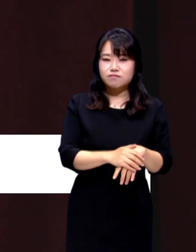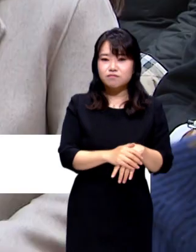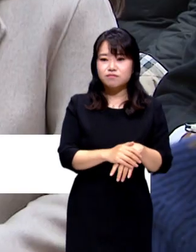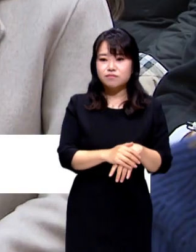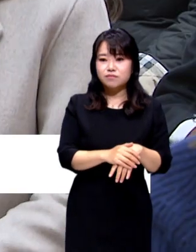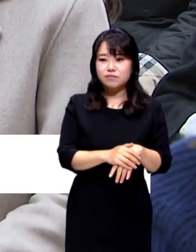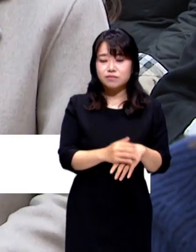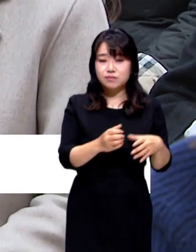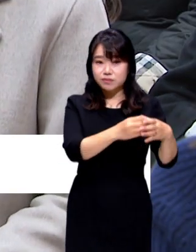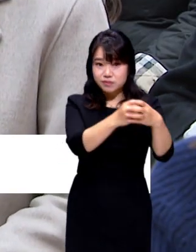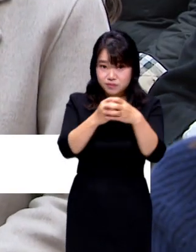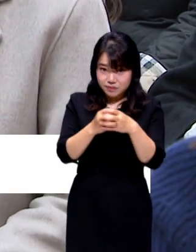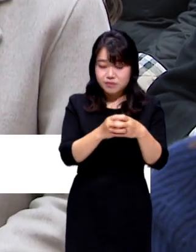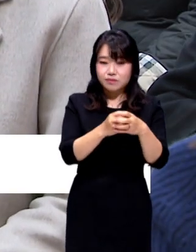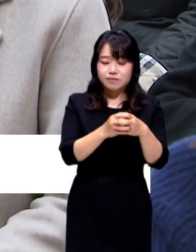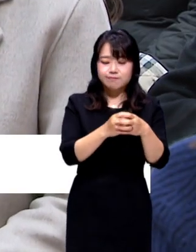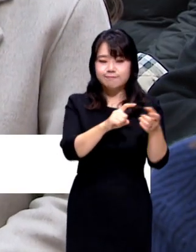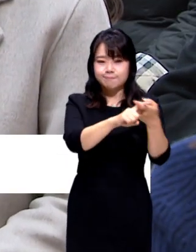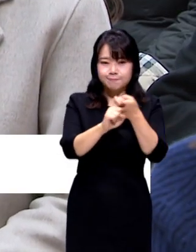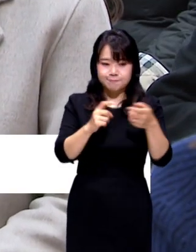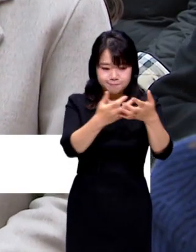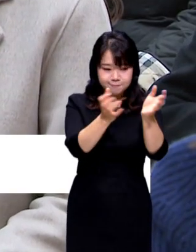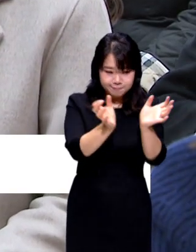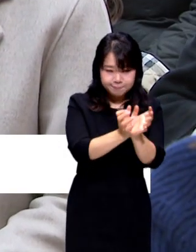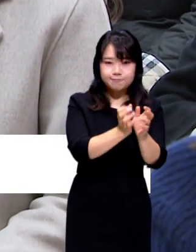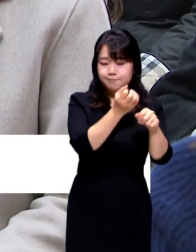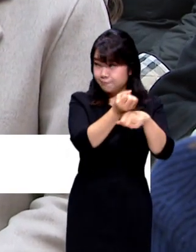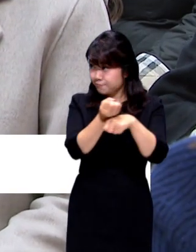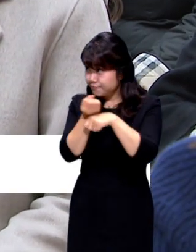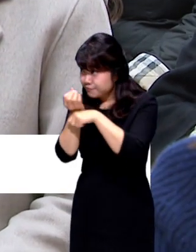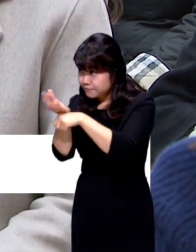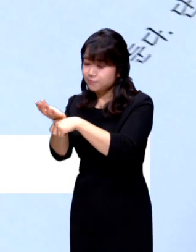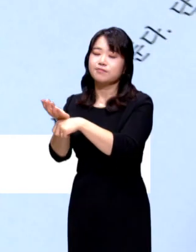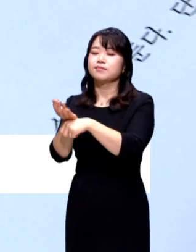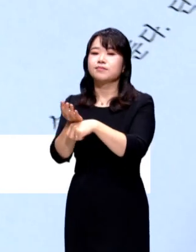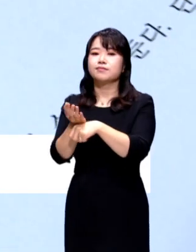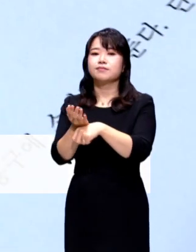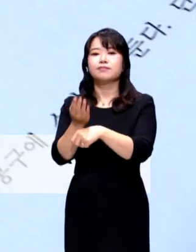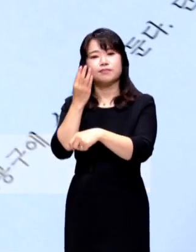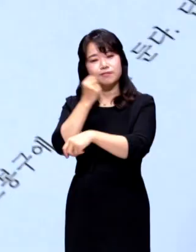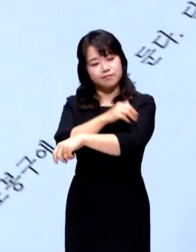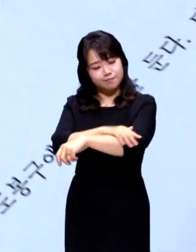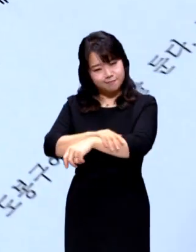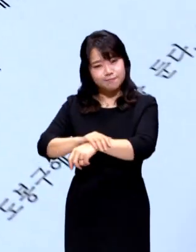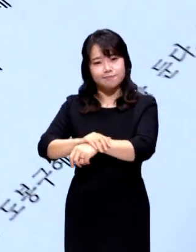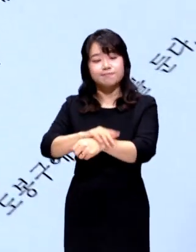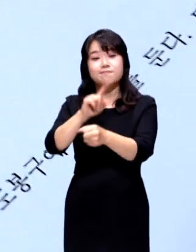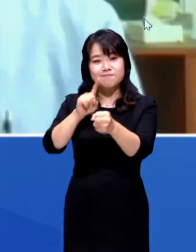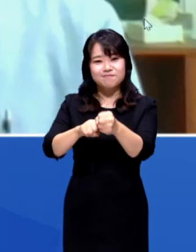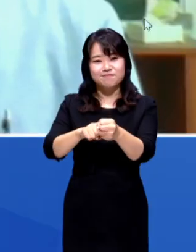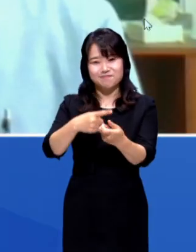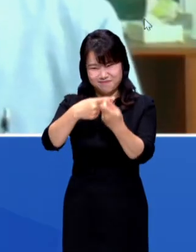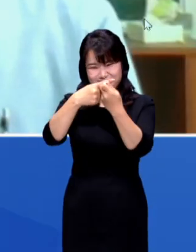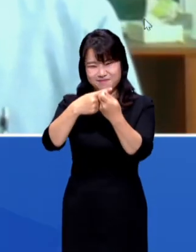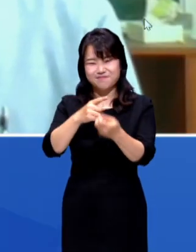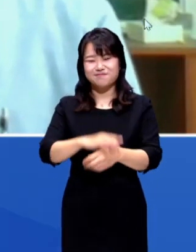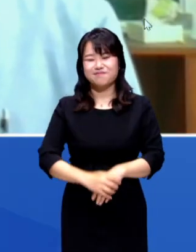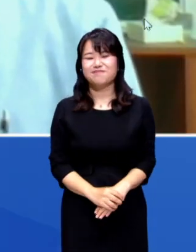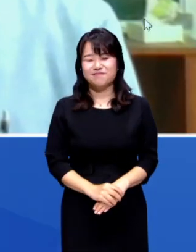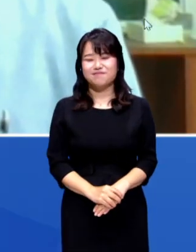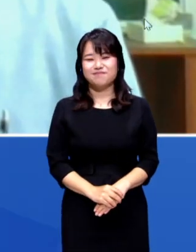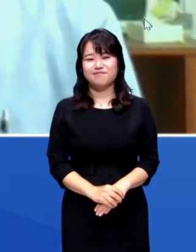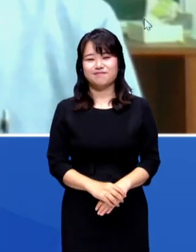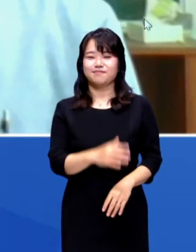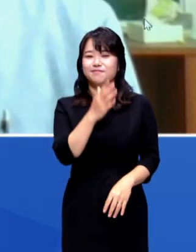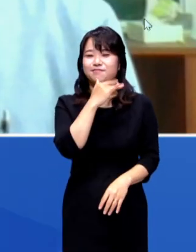연합회에서 충분히 충족시킬 수 있다라고 그쪽으로 방향을 잡고 시작을 하고 있습니다. 네, 이